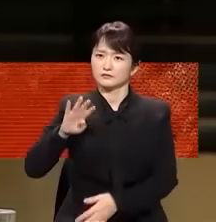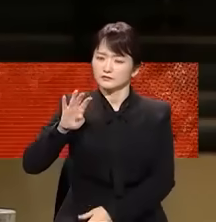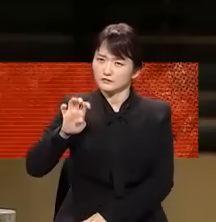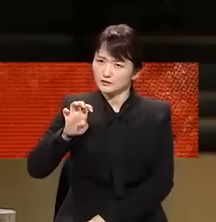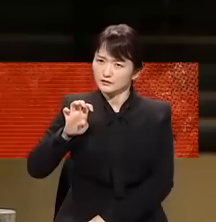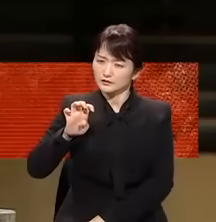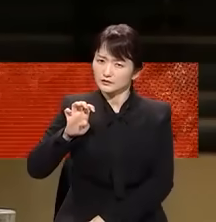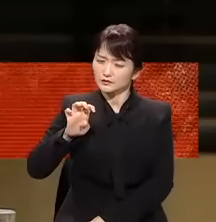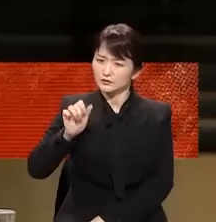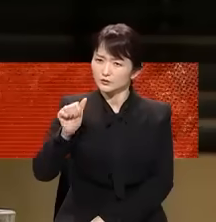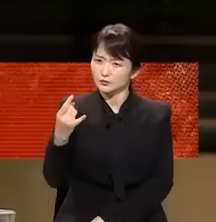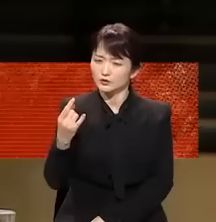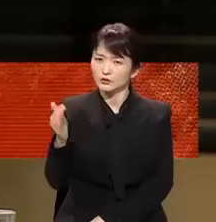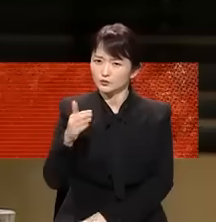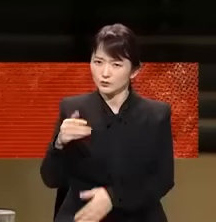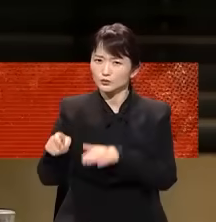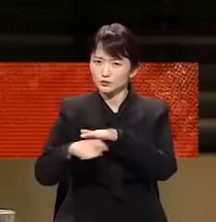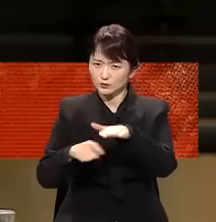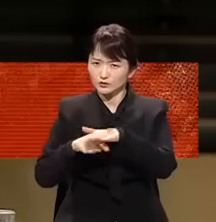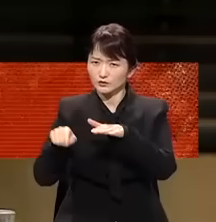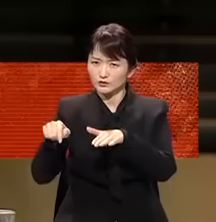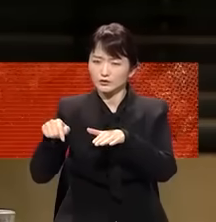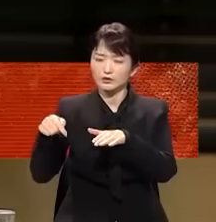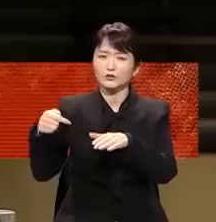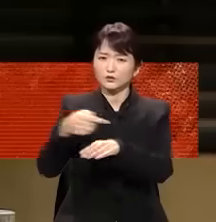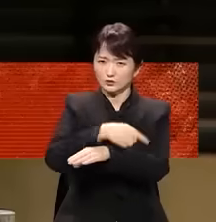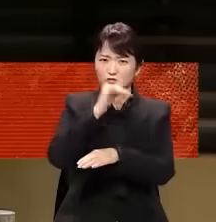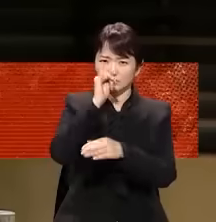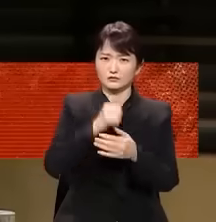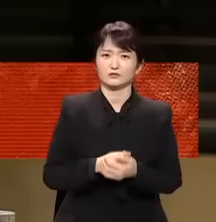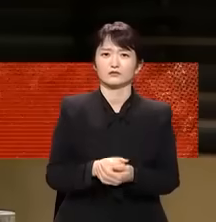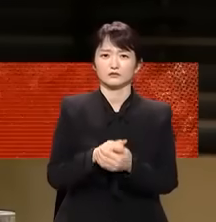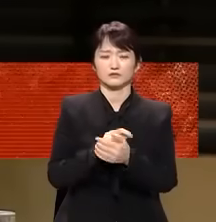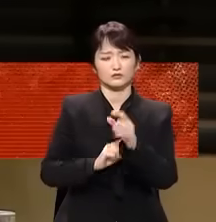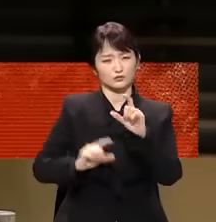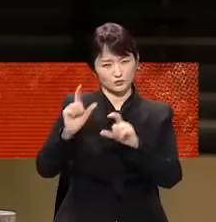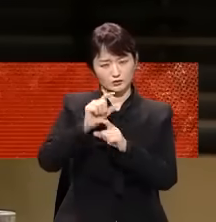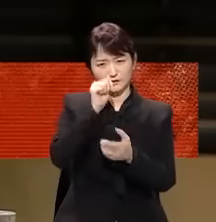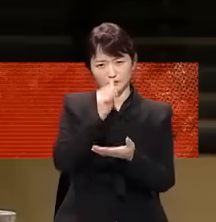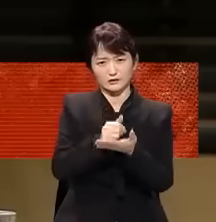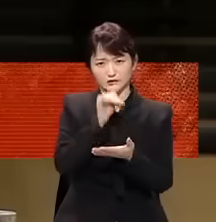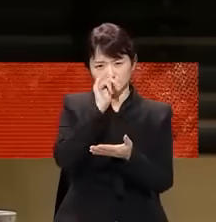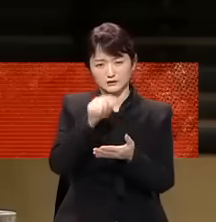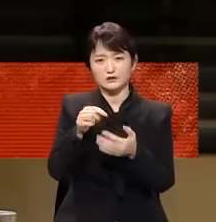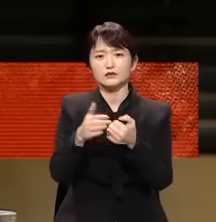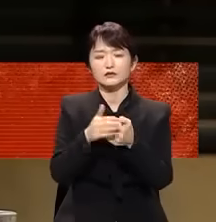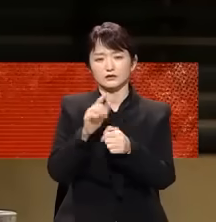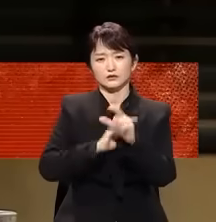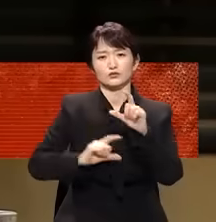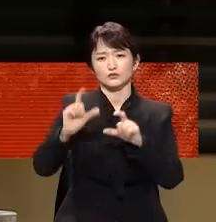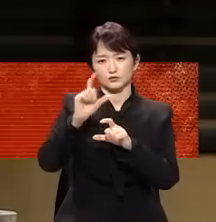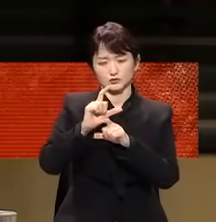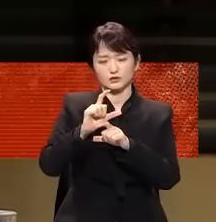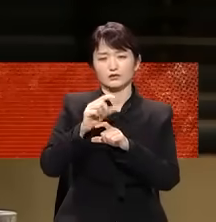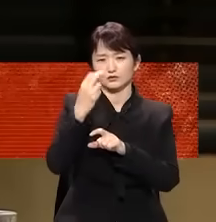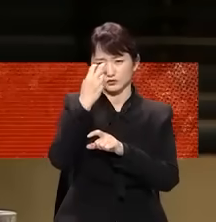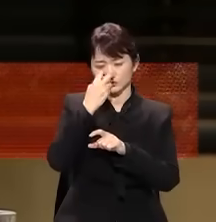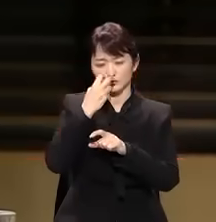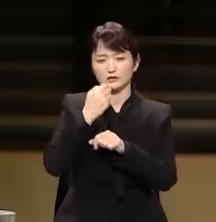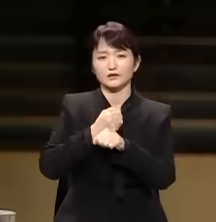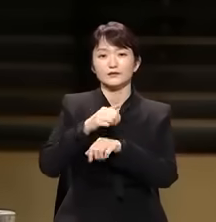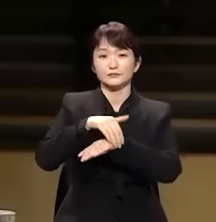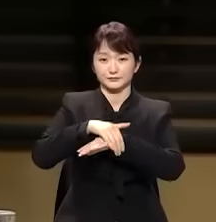하는데 이것도 또 끝이 아닐 것 같습니다 그 전에도 여자가 있을 가능성이 있기 때문에이 부분에 대한 수사도 지속한다고 하는